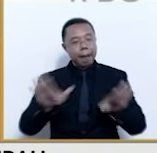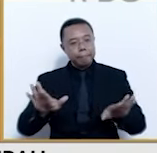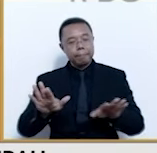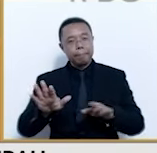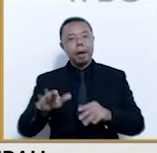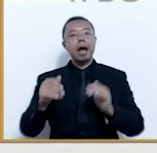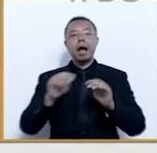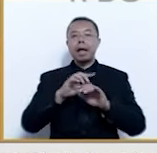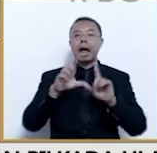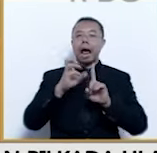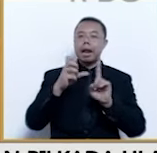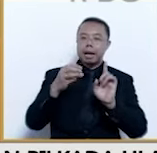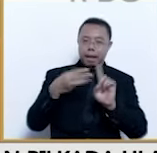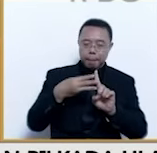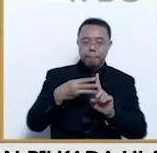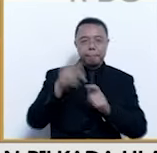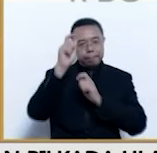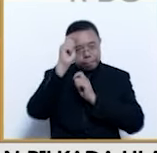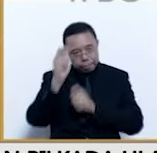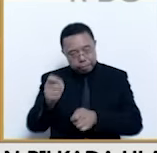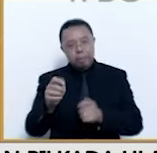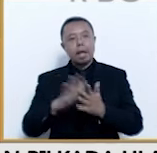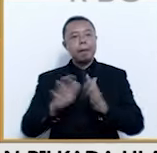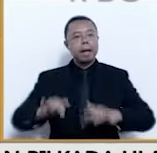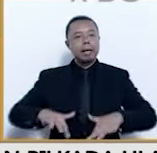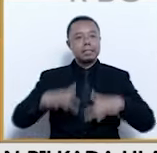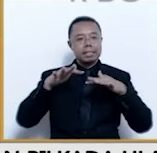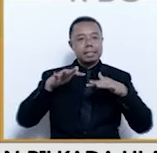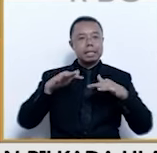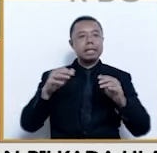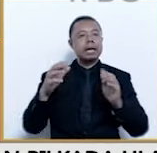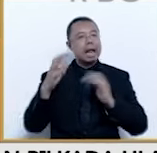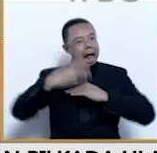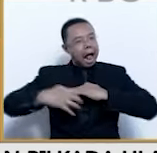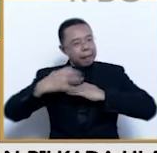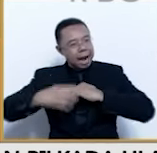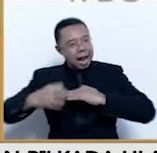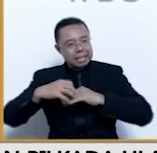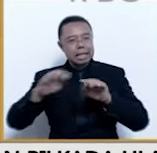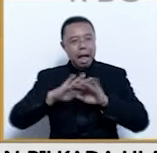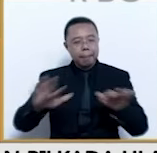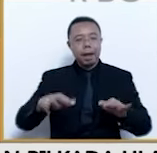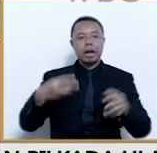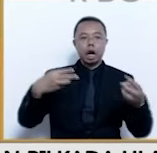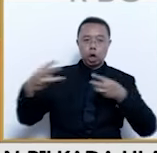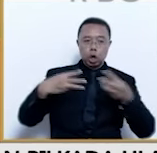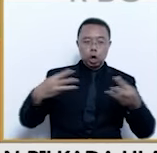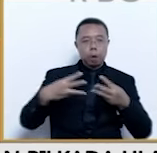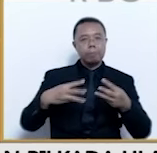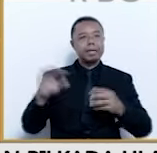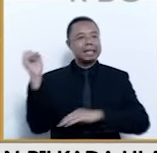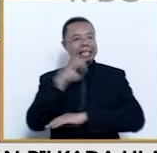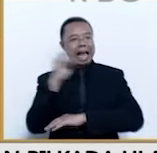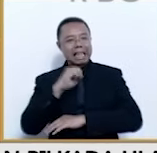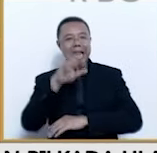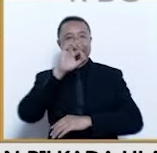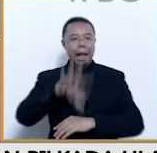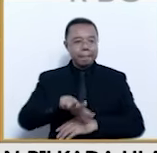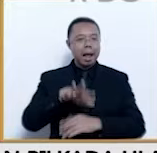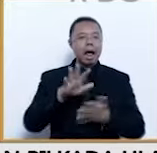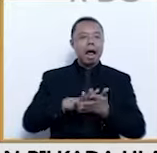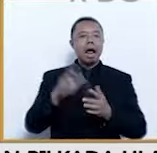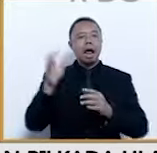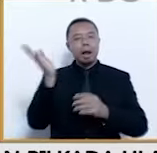banjir aman abrasi aman macet aman ekonomi aman kejahatan aman sampah aman polusi aman